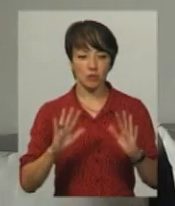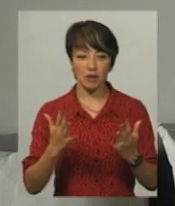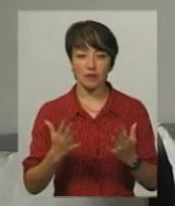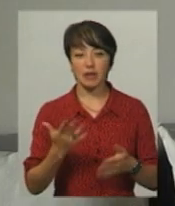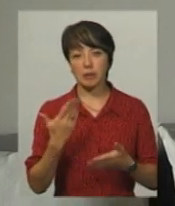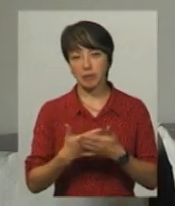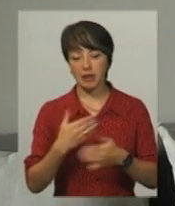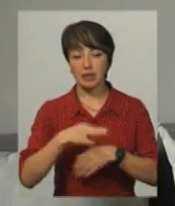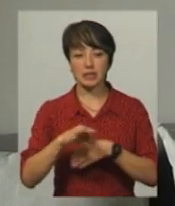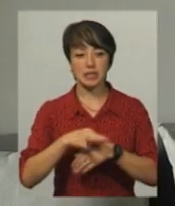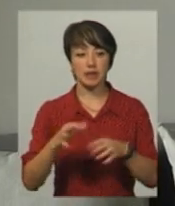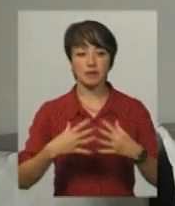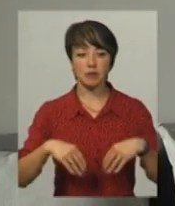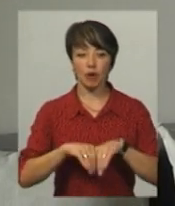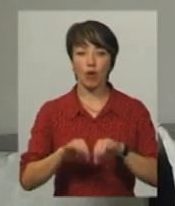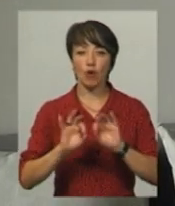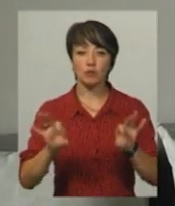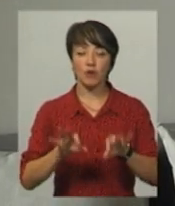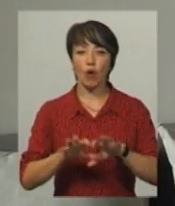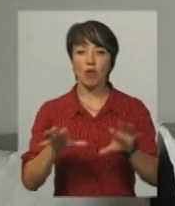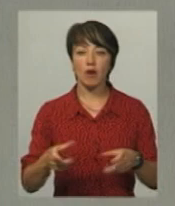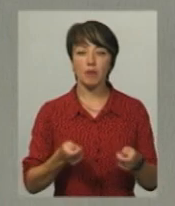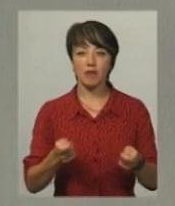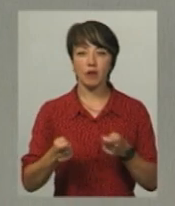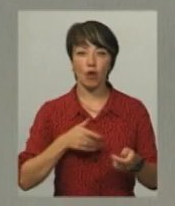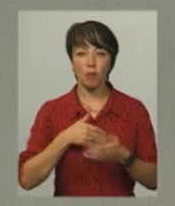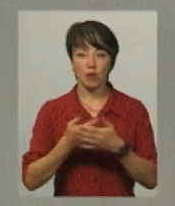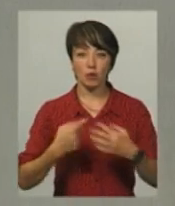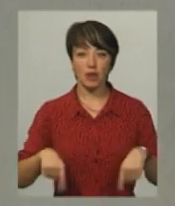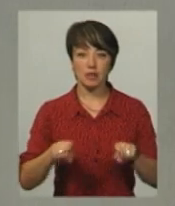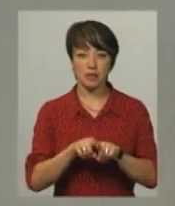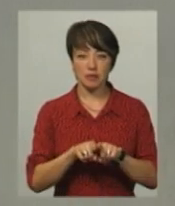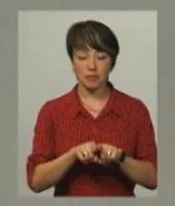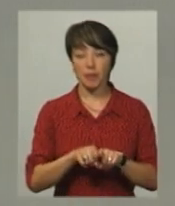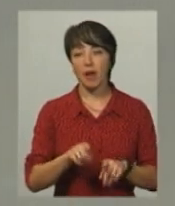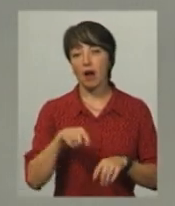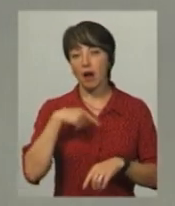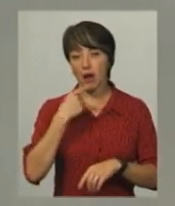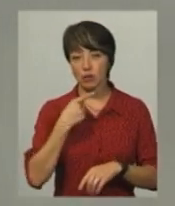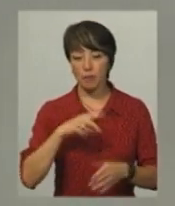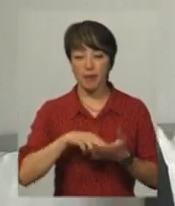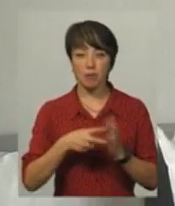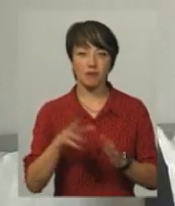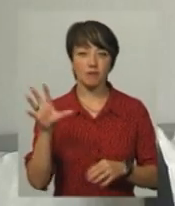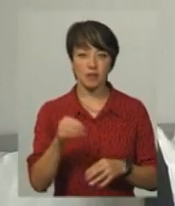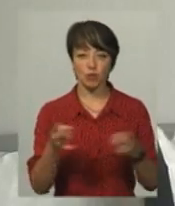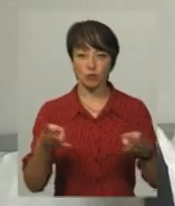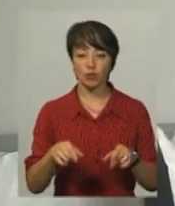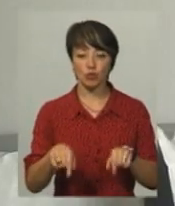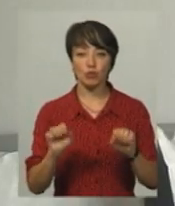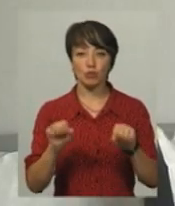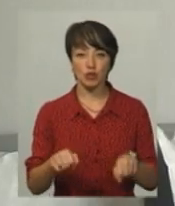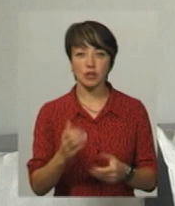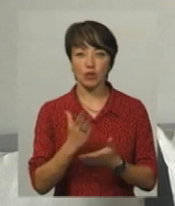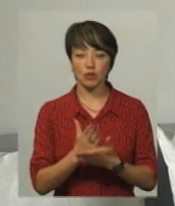насилля в сім'ї, розповідає голова правління Хмельницької організації «Гендерна рада» Тетяна Баєва. Каже, передбачили усе необхідне. Тут може знаходитися